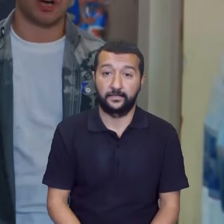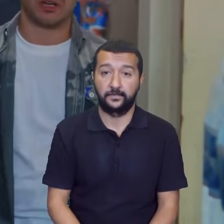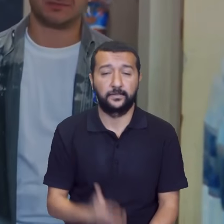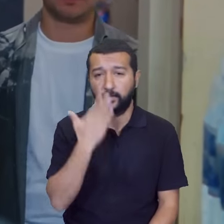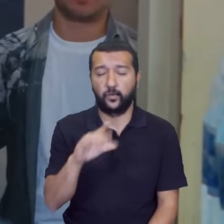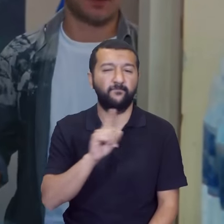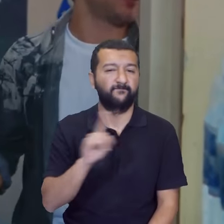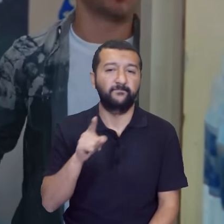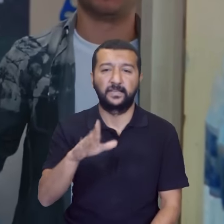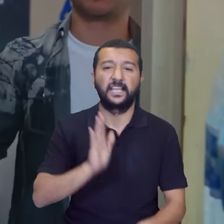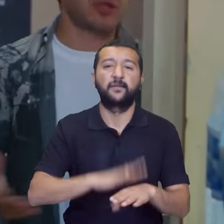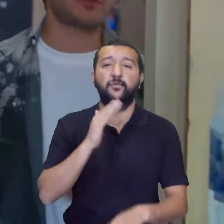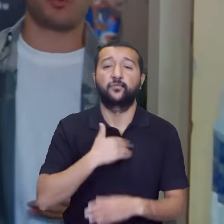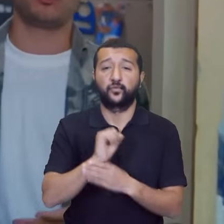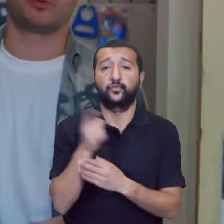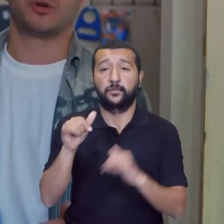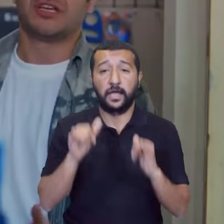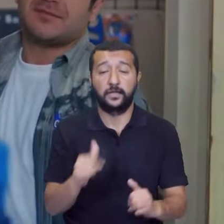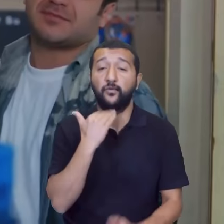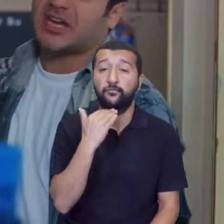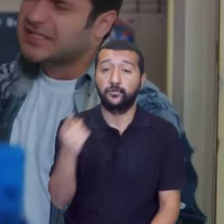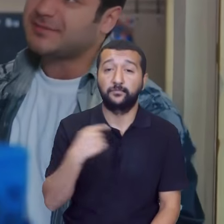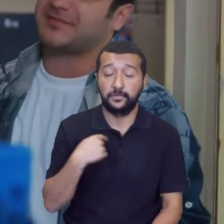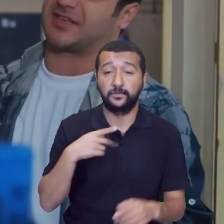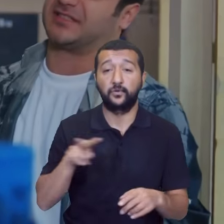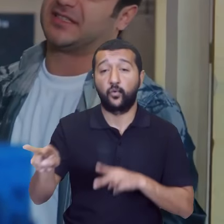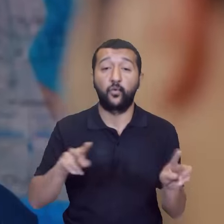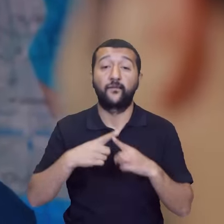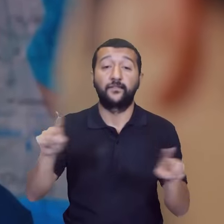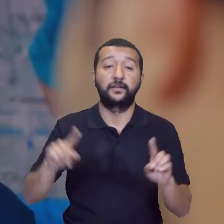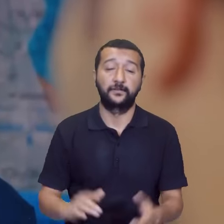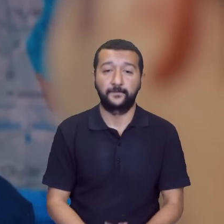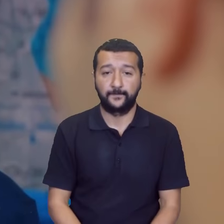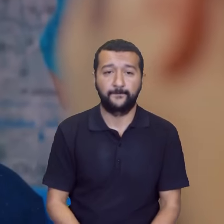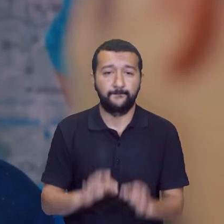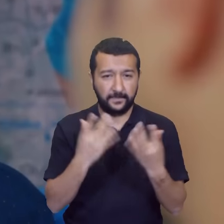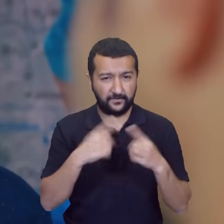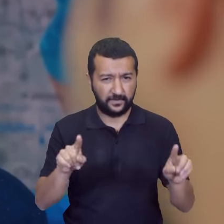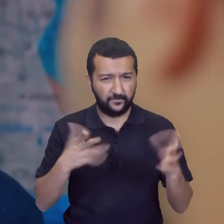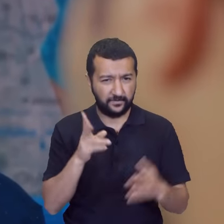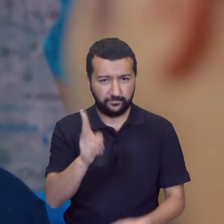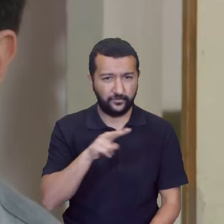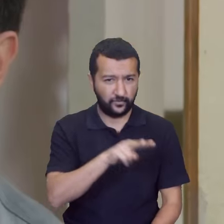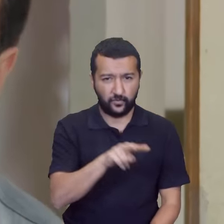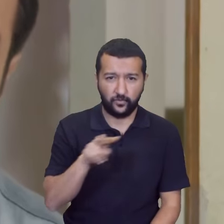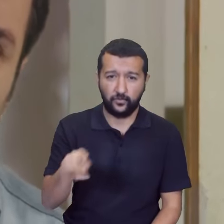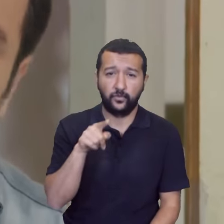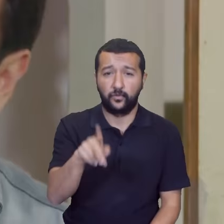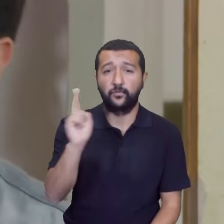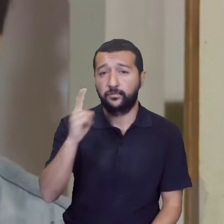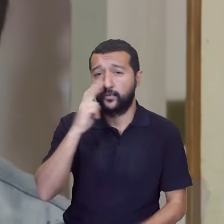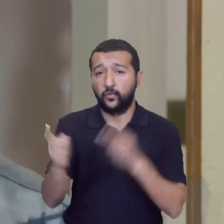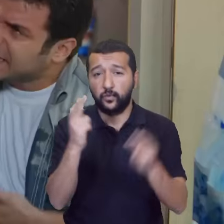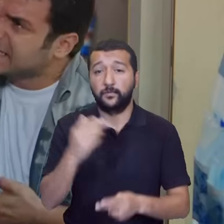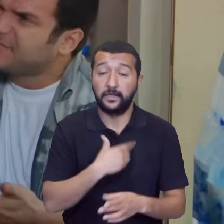Yok ya, yapamıyorum ben. Ustam gibi olmuyor. Yani bizim tarzlarımız farklı. Nesi farklıymış tarzlarınızın ya? O